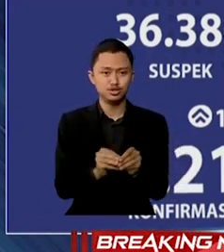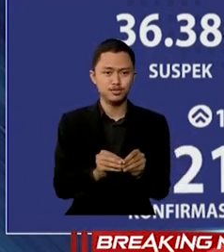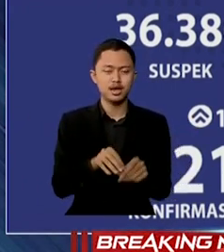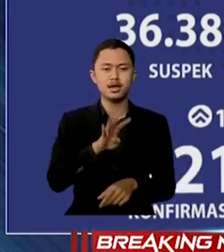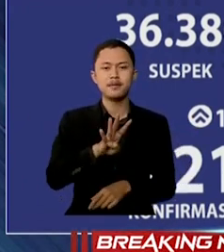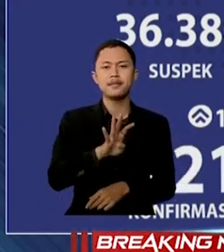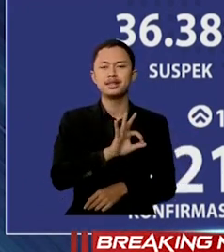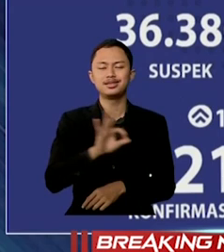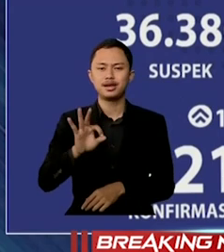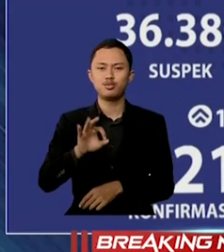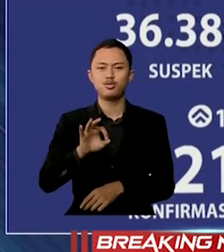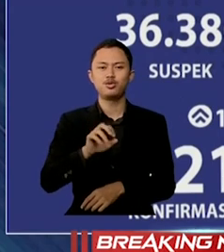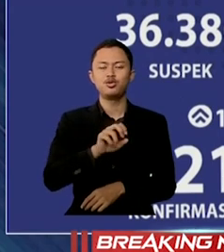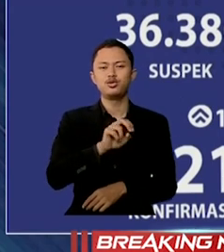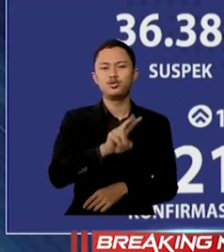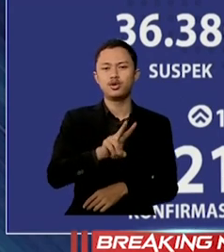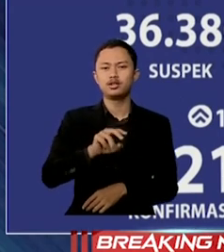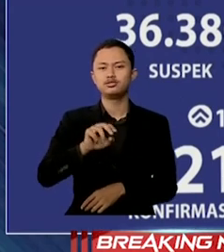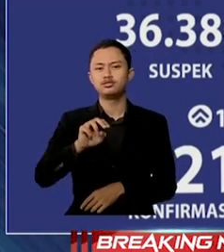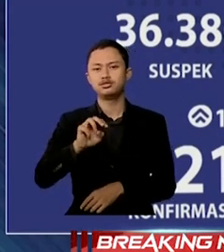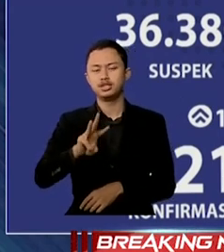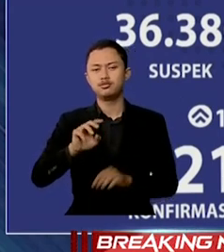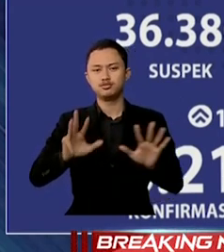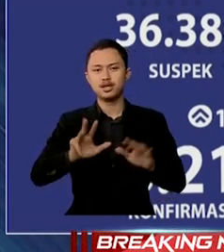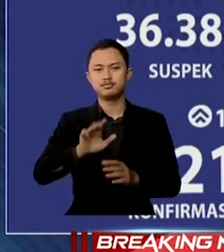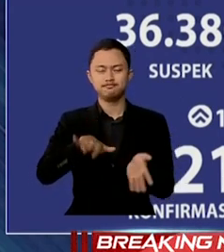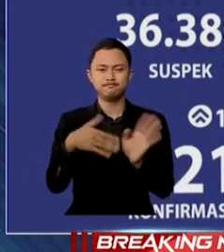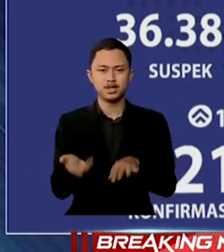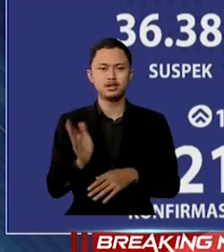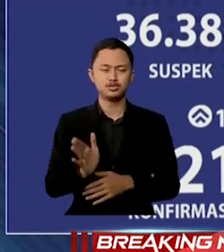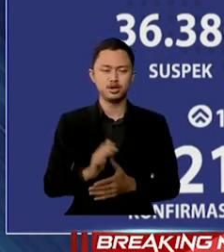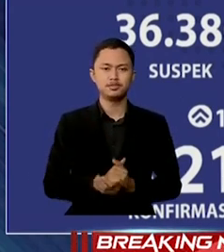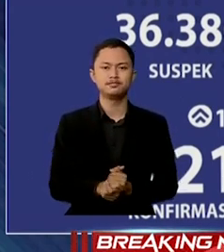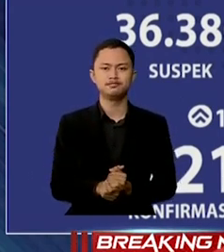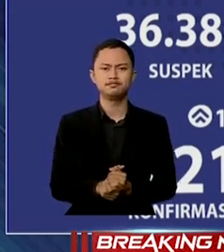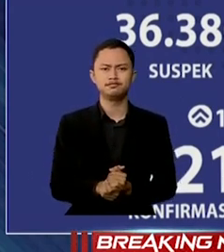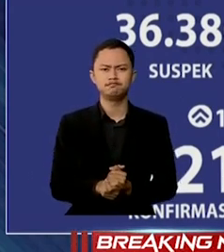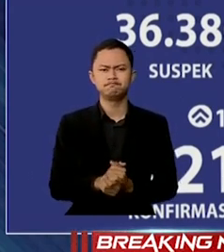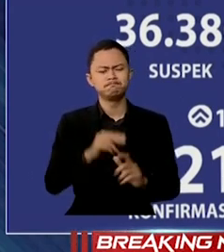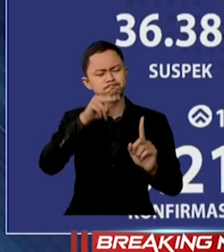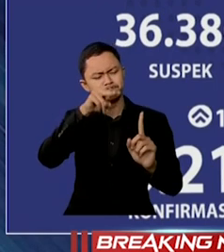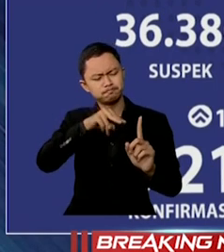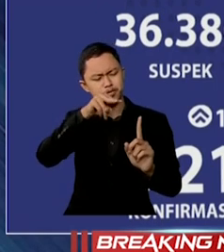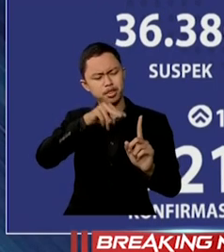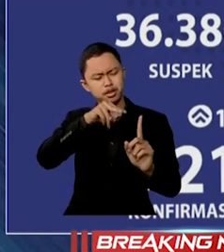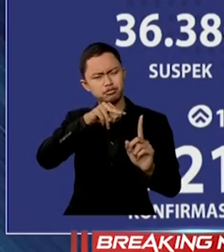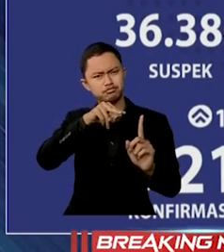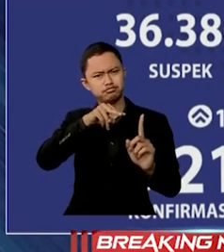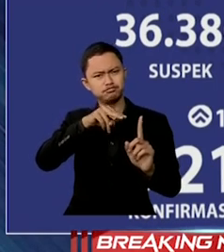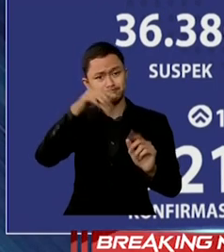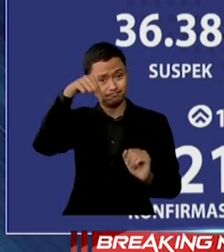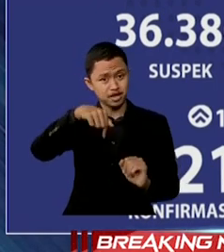menjadi 4239 Hai kasus Suspect yang masih kita pantau saat